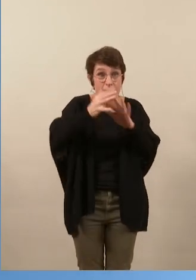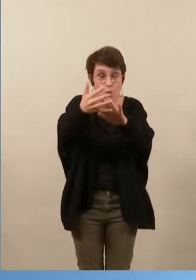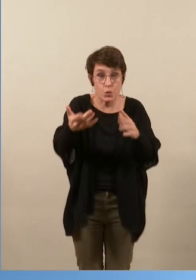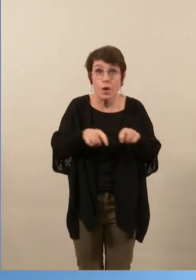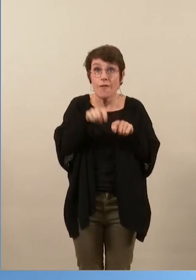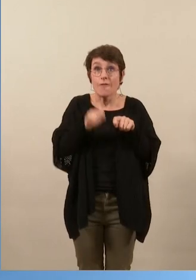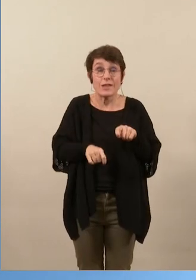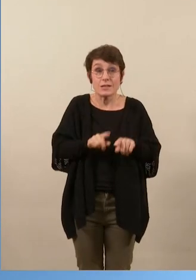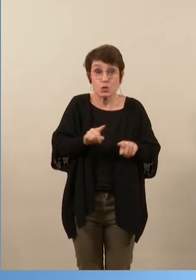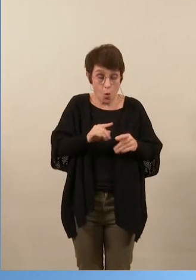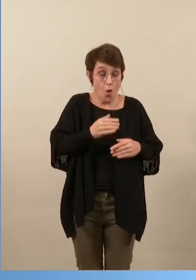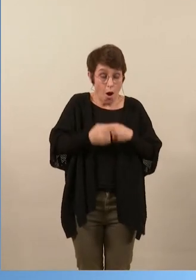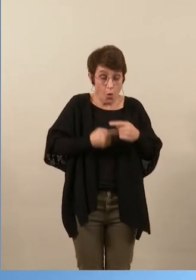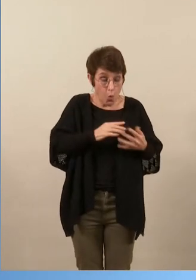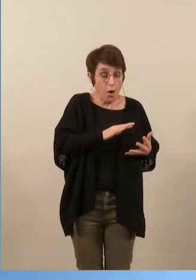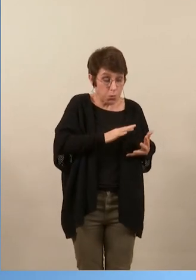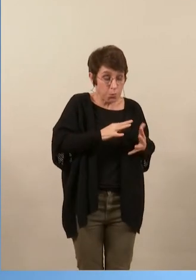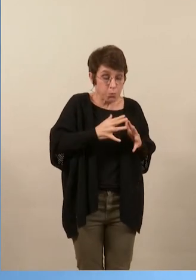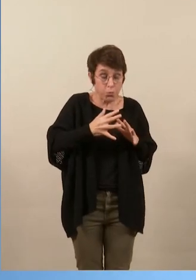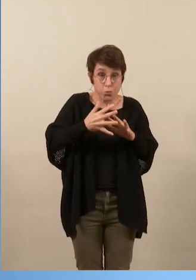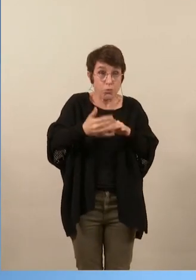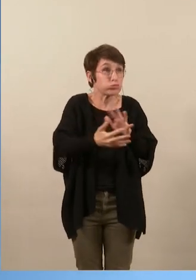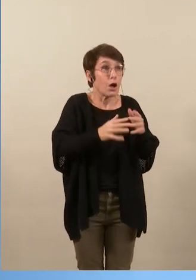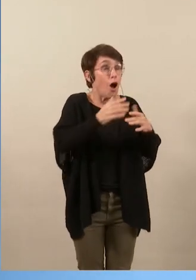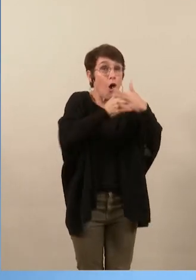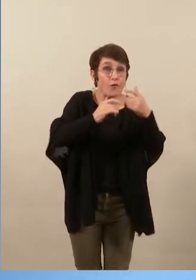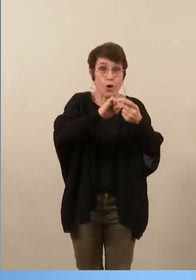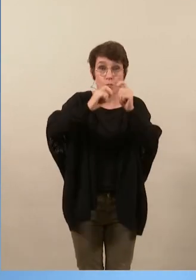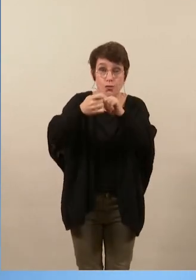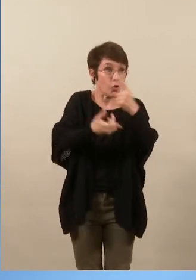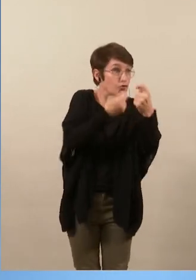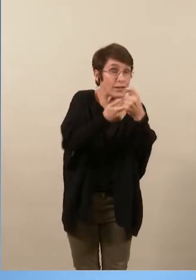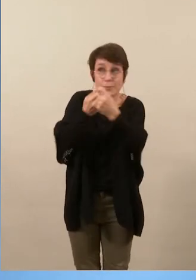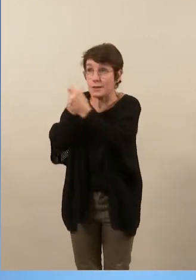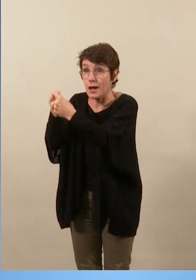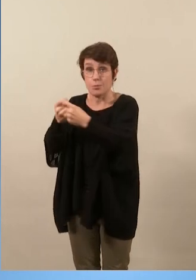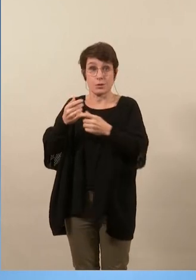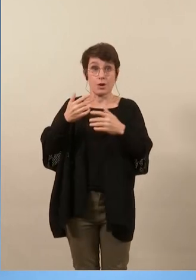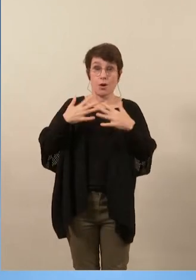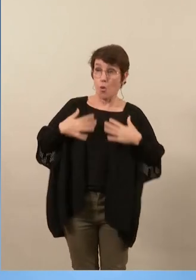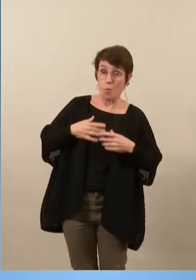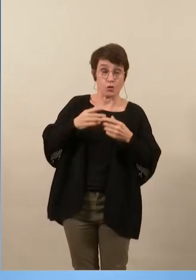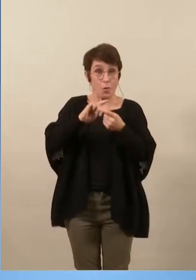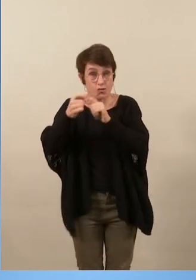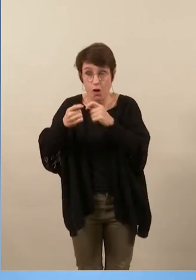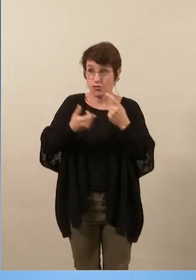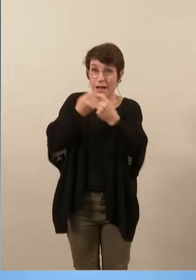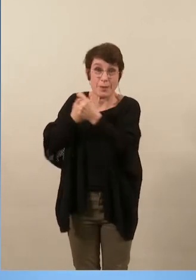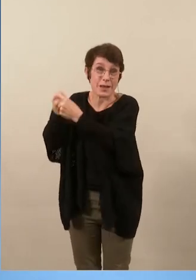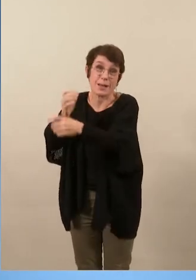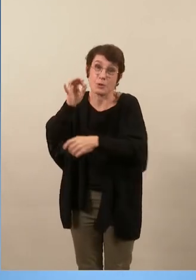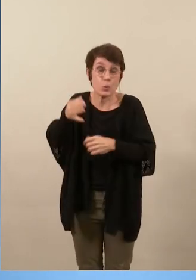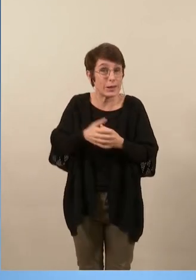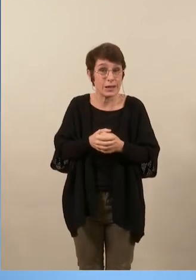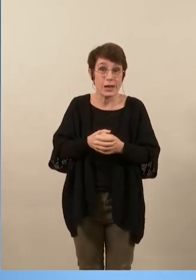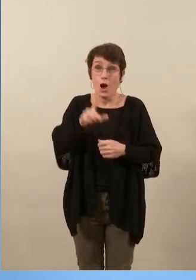d'un état à un autre s'adaptant au changement d'environnement et de mœurs donc oui comme l'eau mouille le